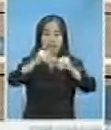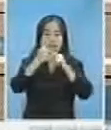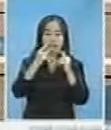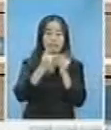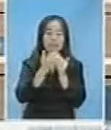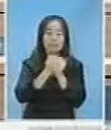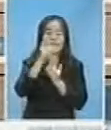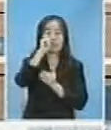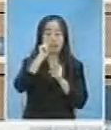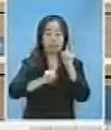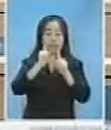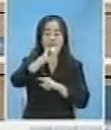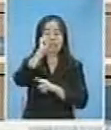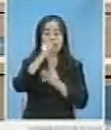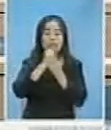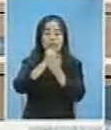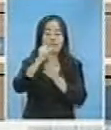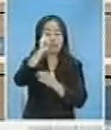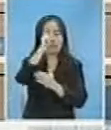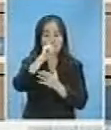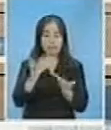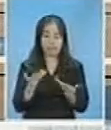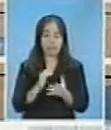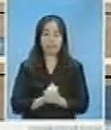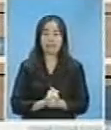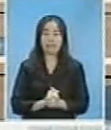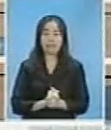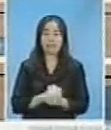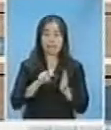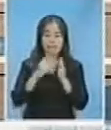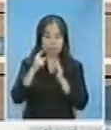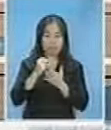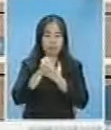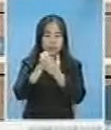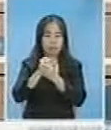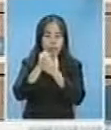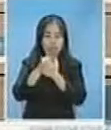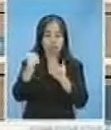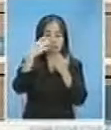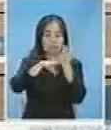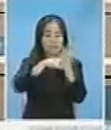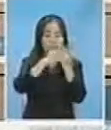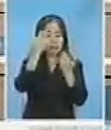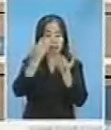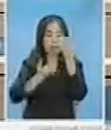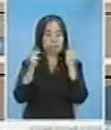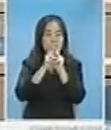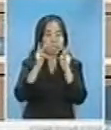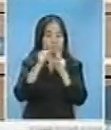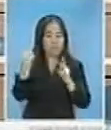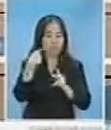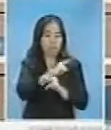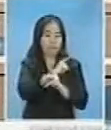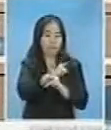าเงินอย่างไรเอาเงินที่ไหนไปเยียวยาช่วยเหลือเขาตรงนี้ครับต้องช่วยเขาครับมีนโยบายหรือไม่กรรมาธิการได้พิจารณาหรือไม่